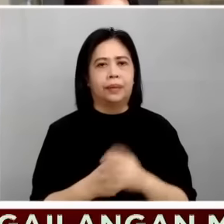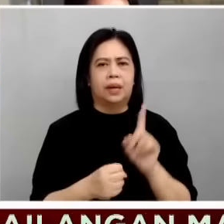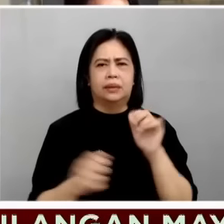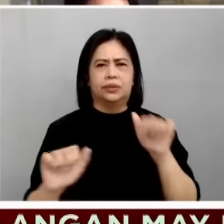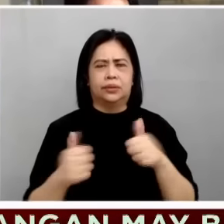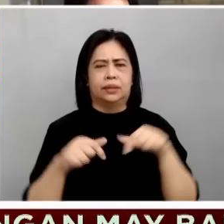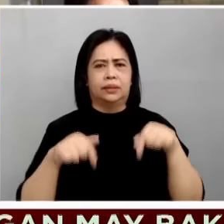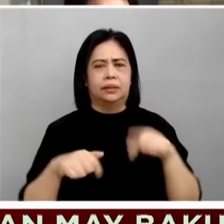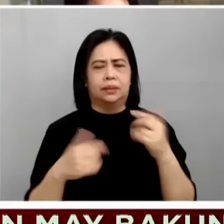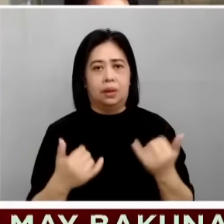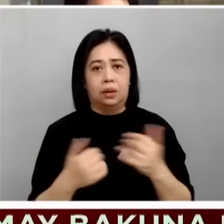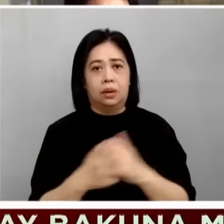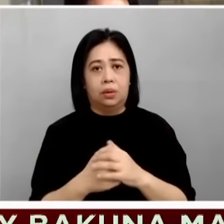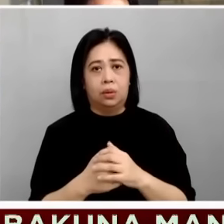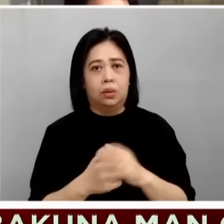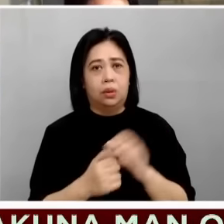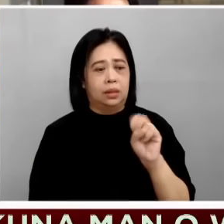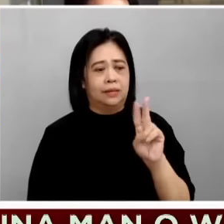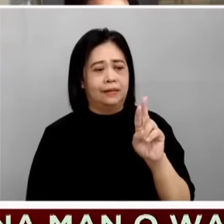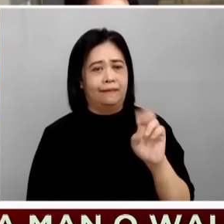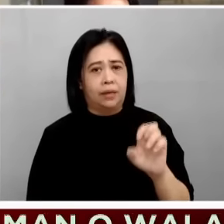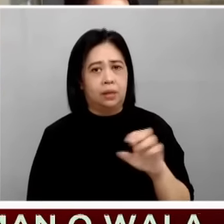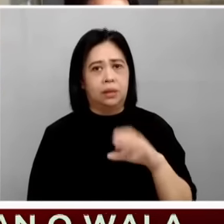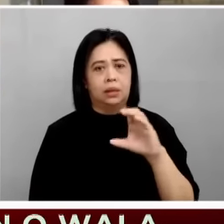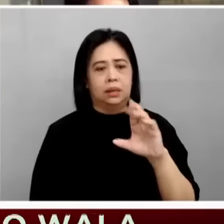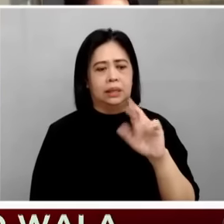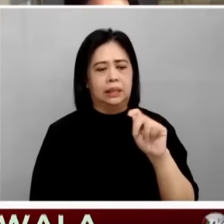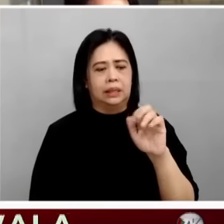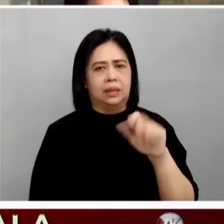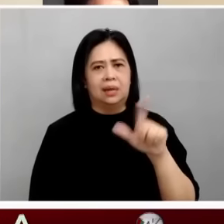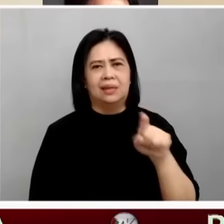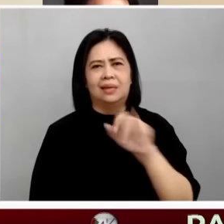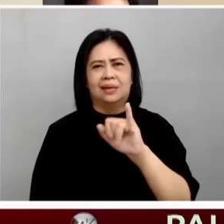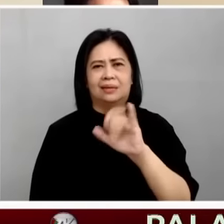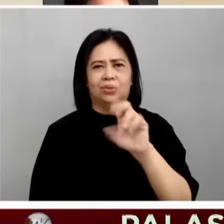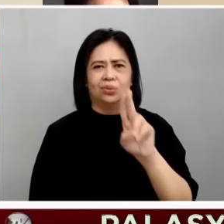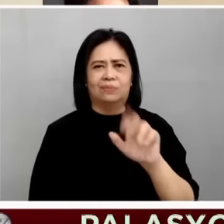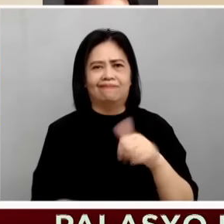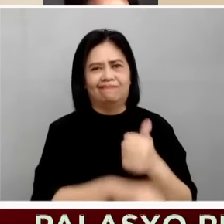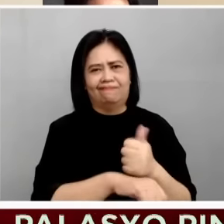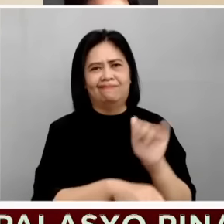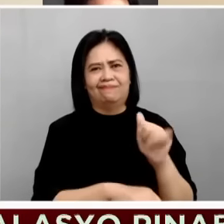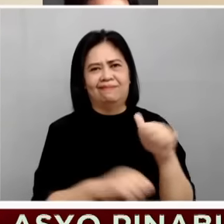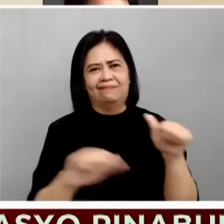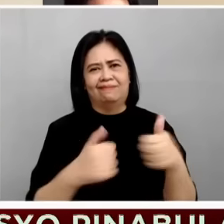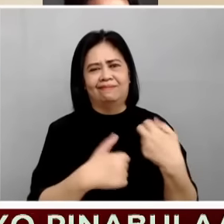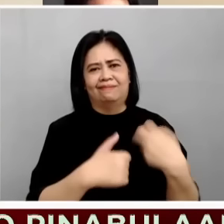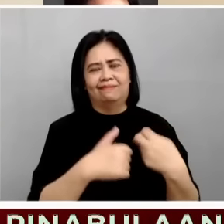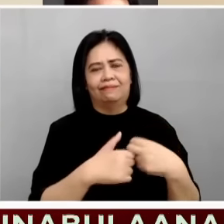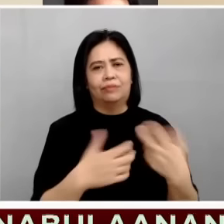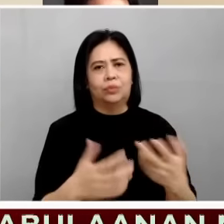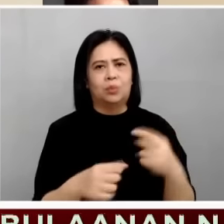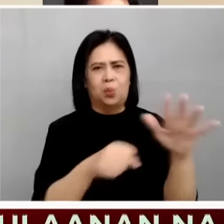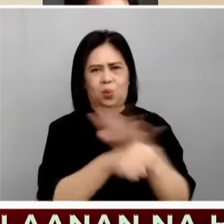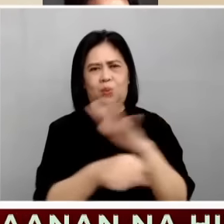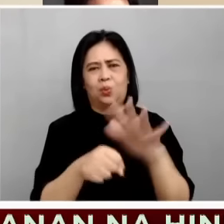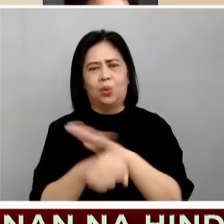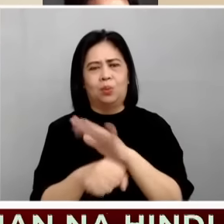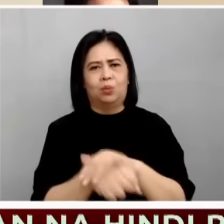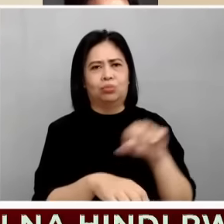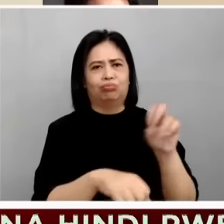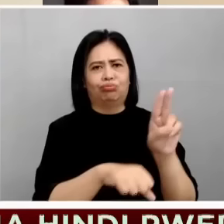yung kung severe or critical at kailangan ng ICU setup. Yun po ang medyo challenging dahil puno, medyo puno po